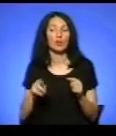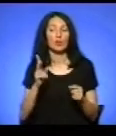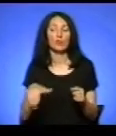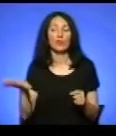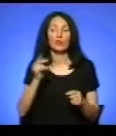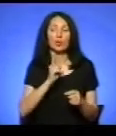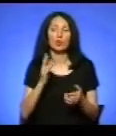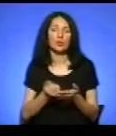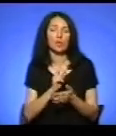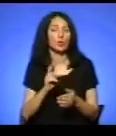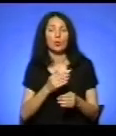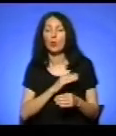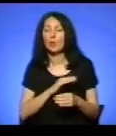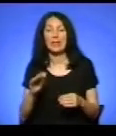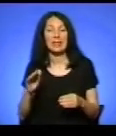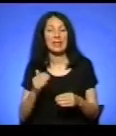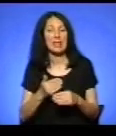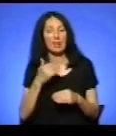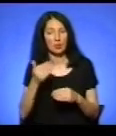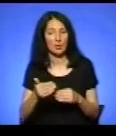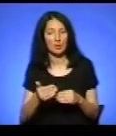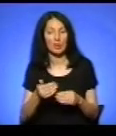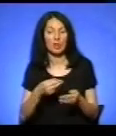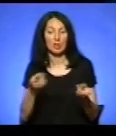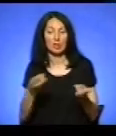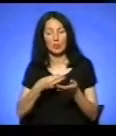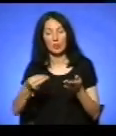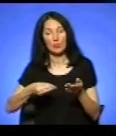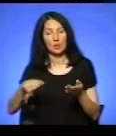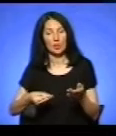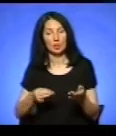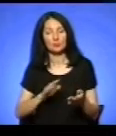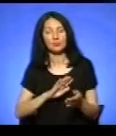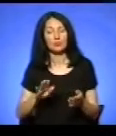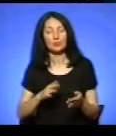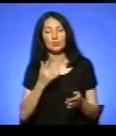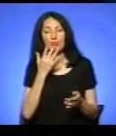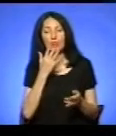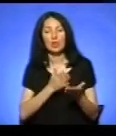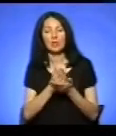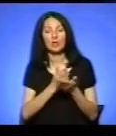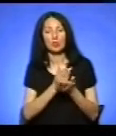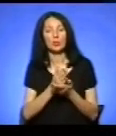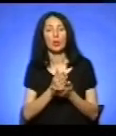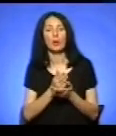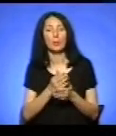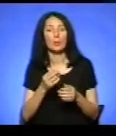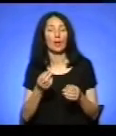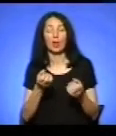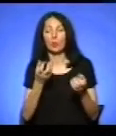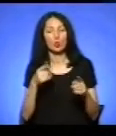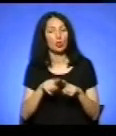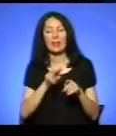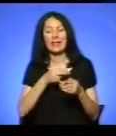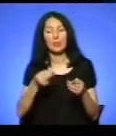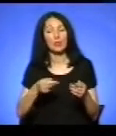щоб, як так би мовити, для статистики, для галочки це зробити. Національна служба здоров'я для статистики не підпише, вона перевіряє повністю всі